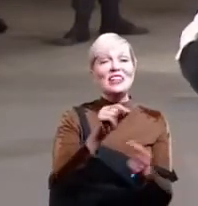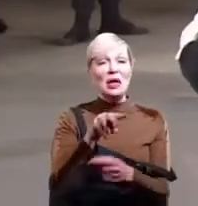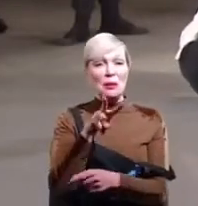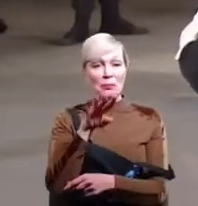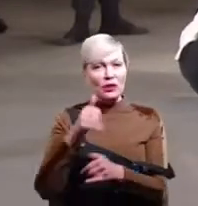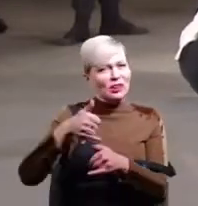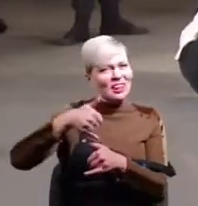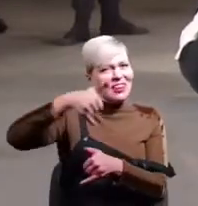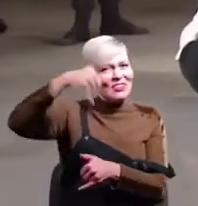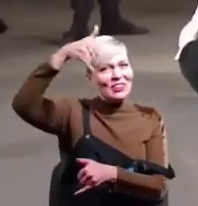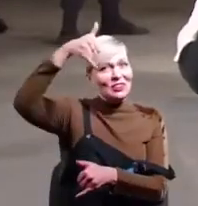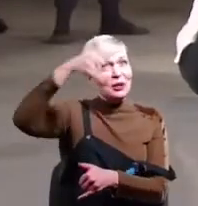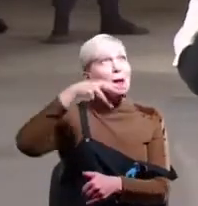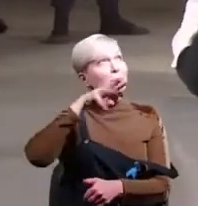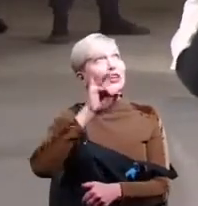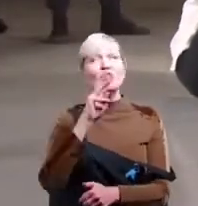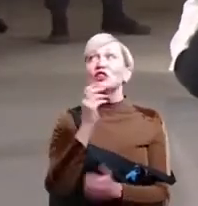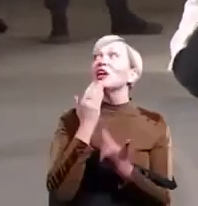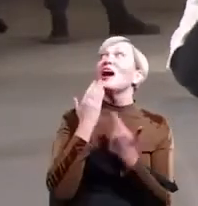Миша!